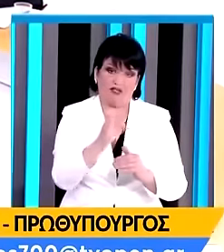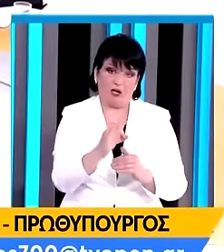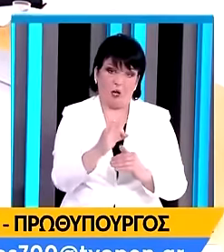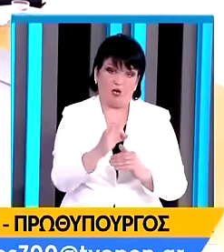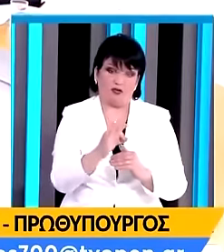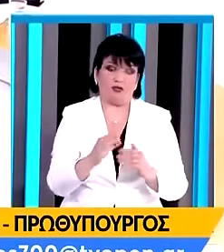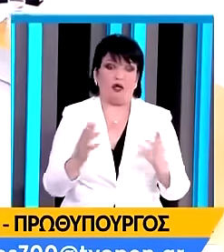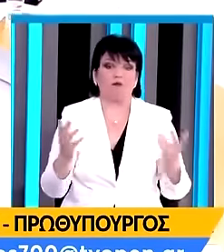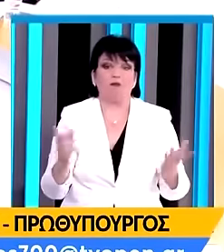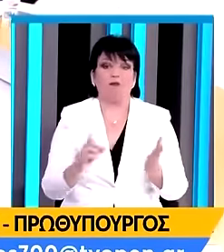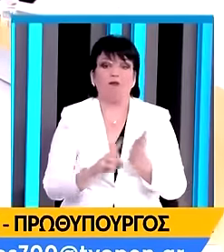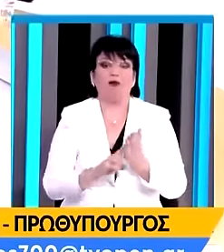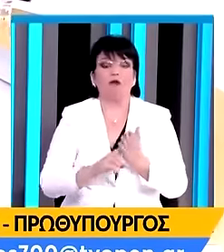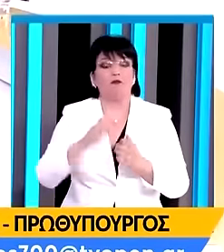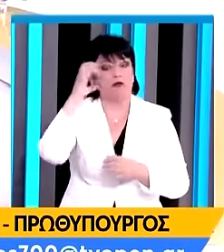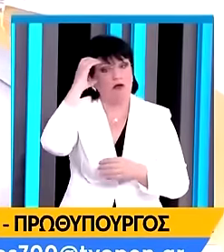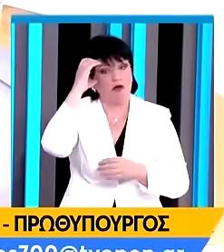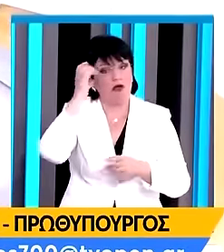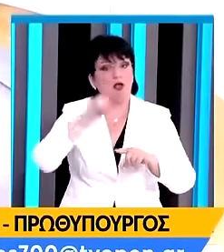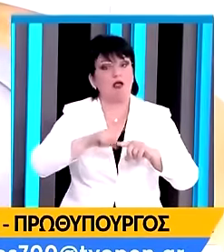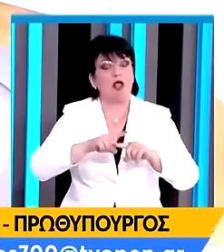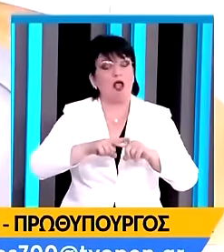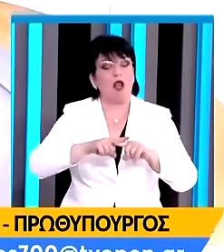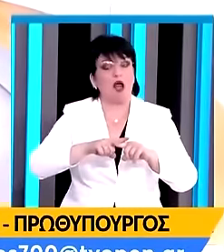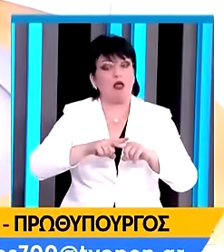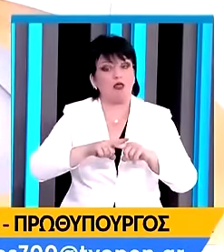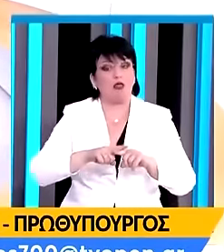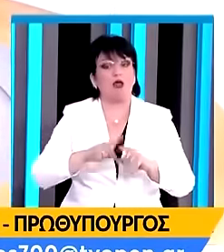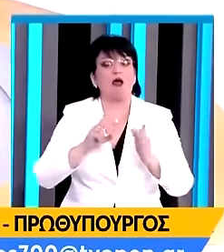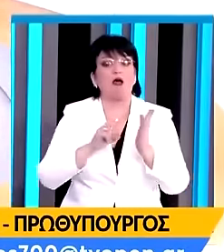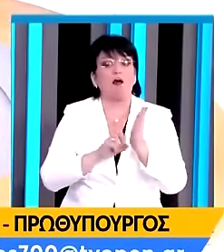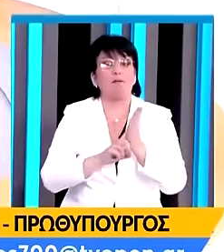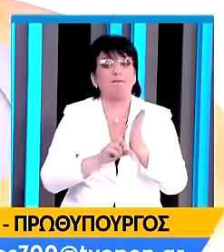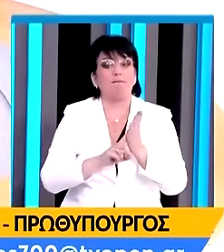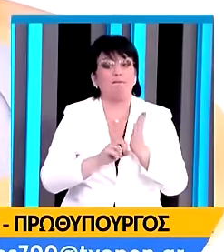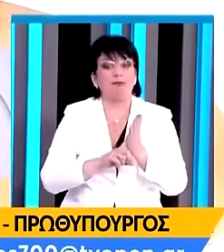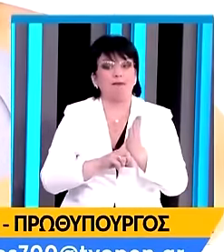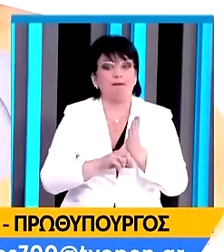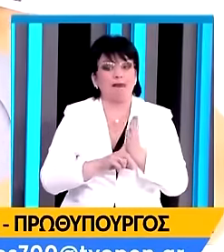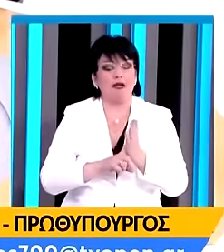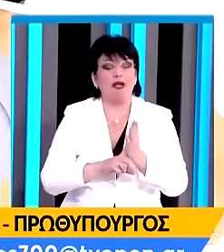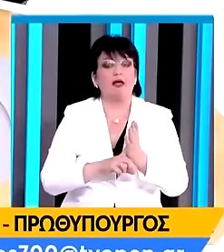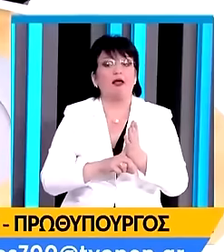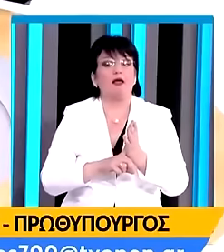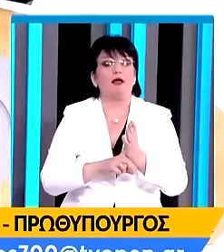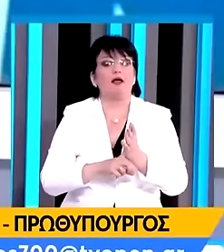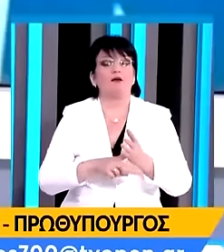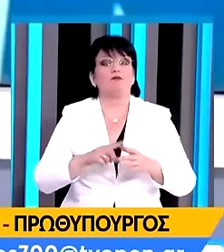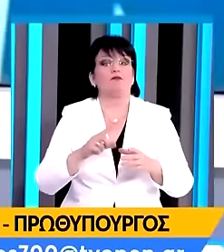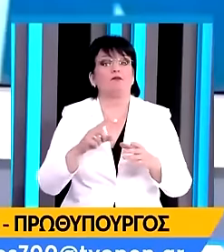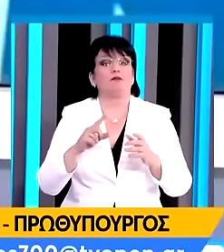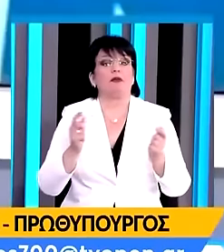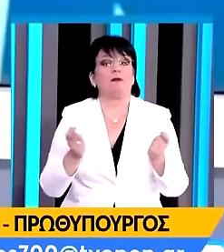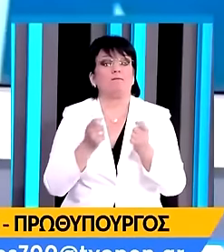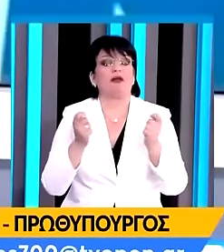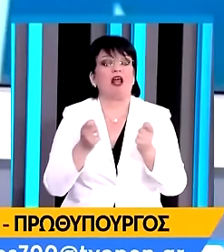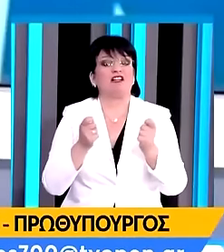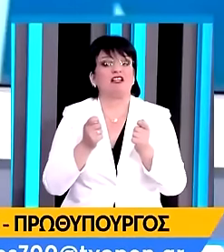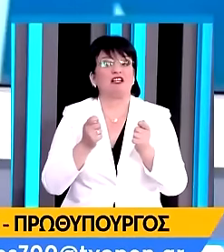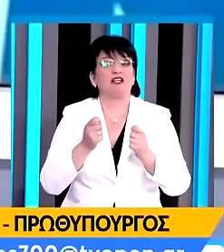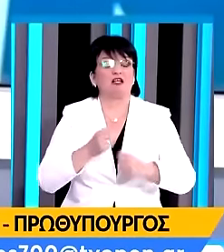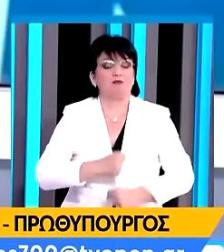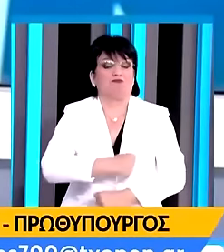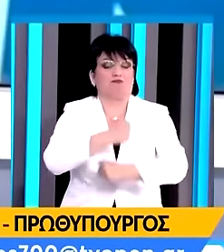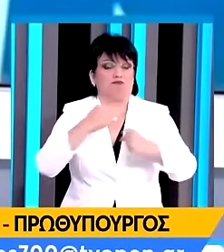εθνικισμοί ξυπνάνε πάλι στα Βαλκάνια. Και η Ελλάδα πρέπει να προσέλθει σε αυτήν την, θα έλεγα, βαλκανική της πολιτική από μια θέση